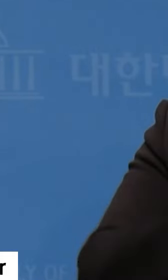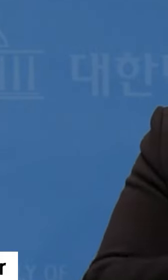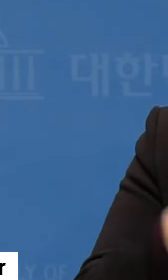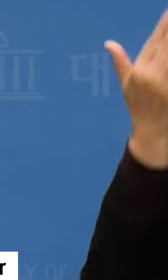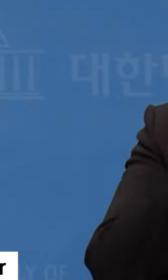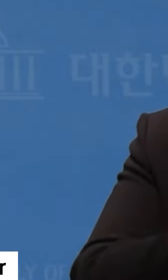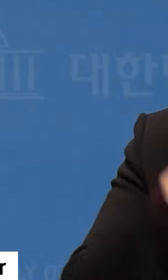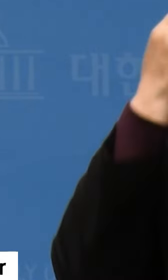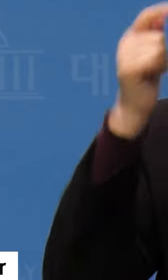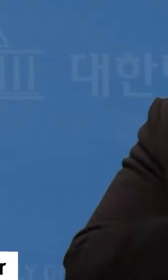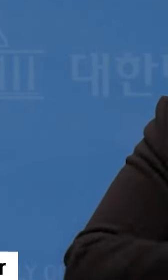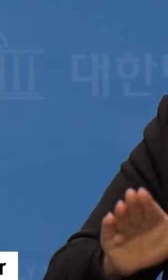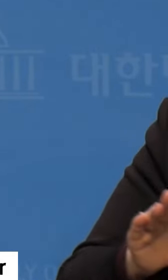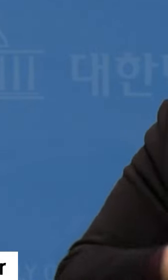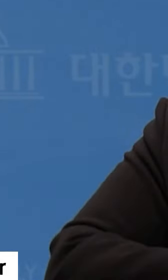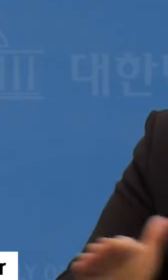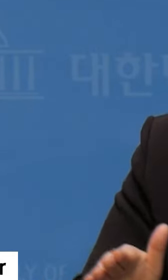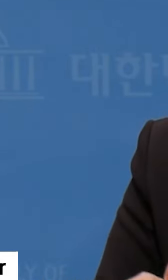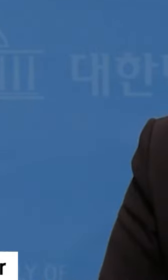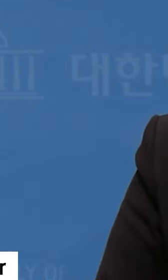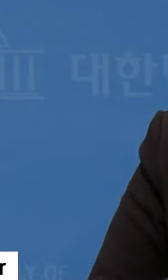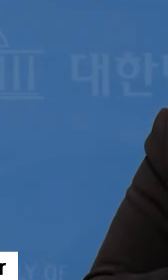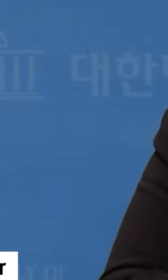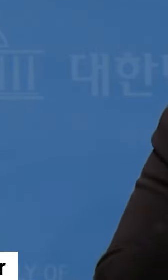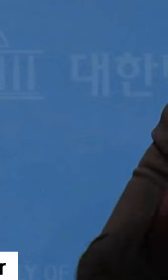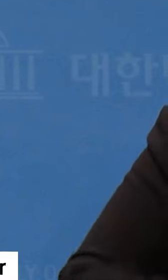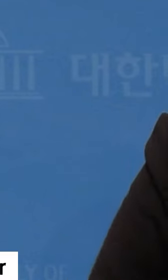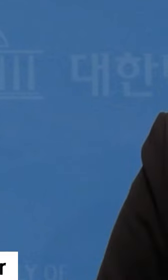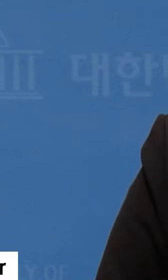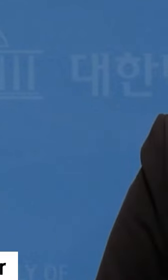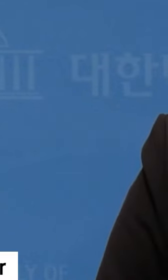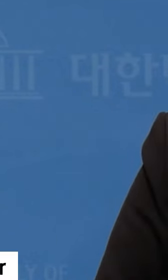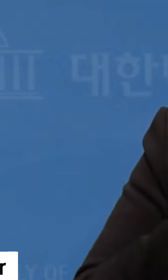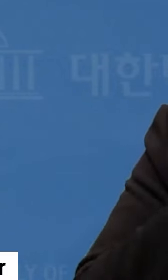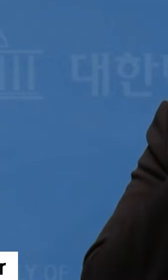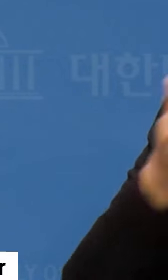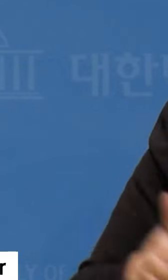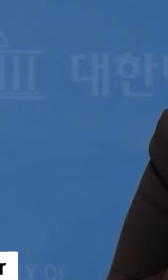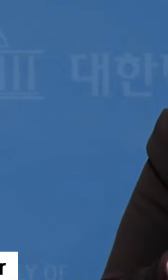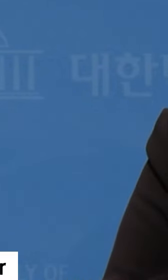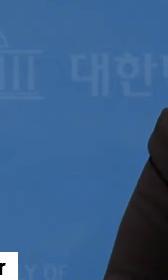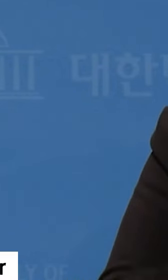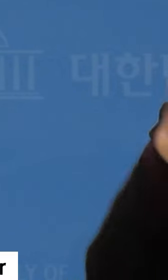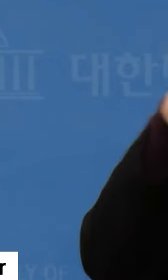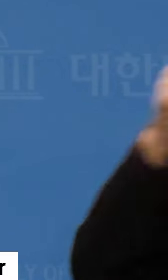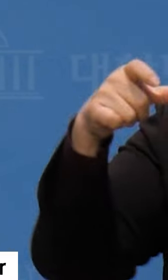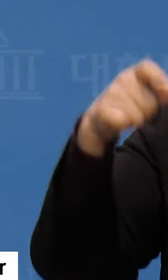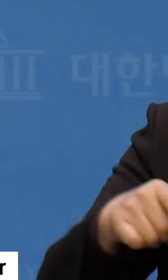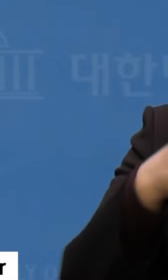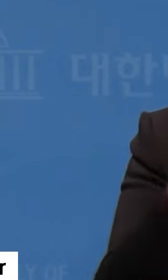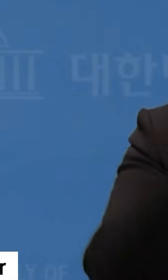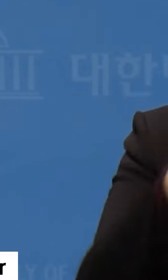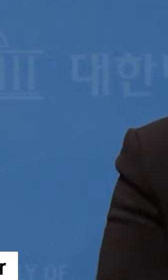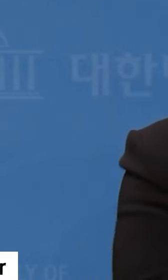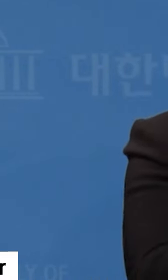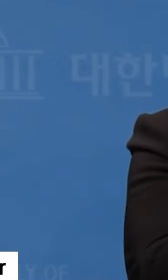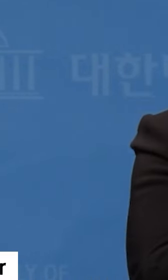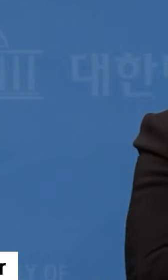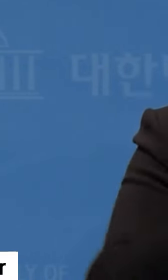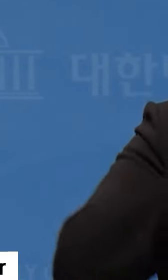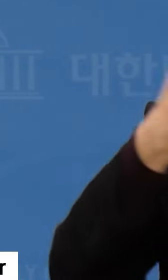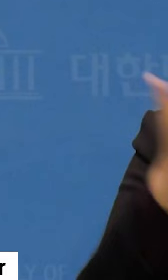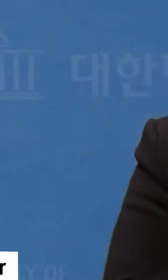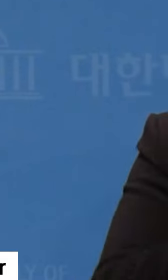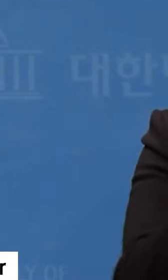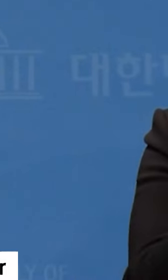깔끔하고 속 시원하게 해결하겠습니다. 저는 경기도 화성시 동탄을 대표하는 국회의원